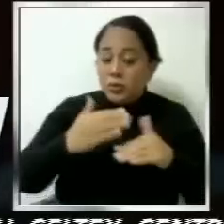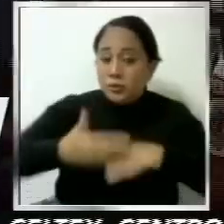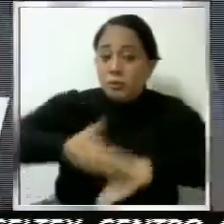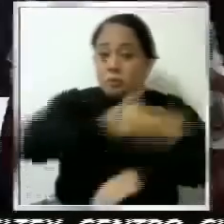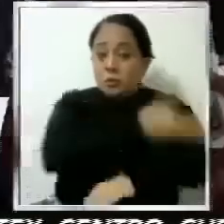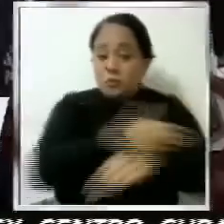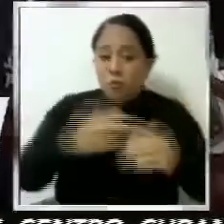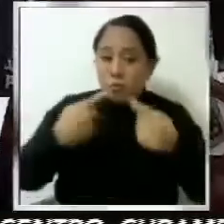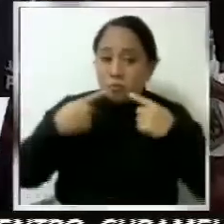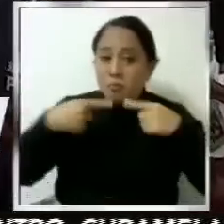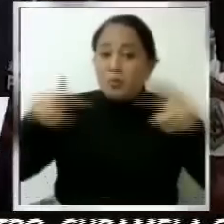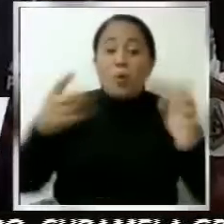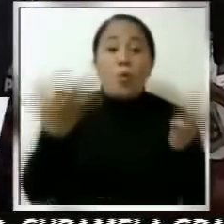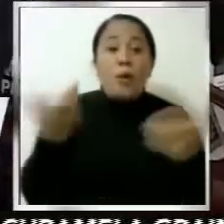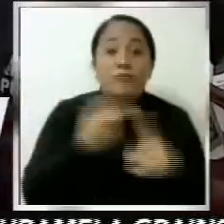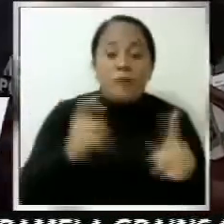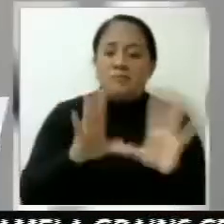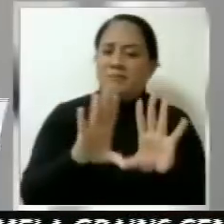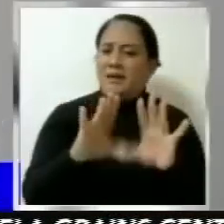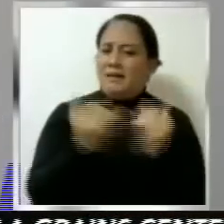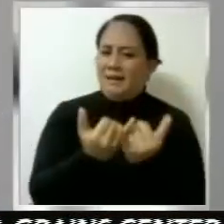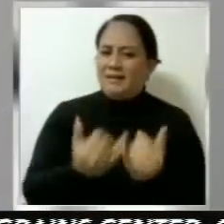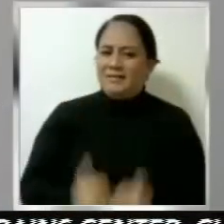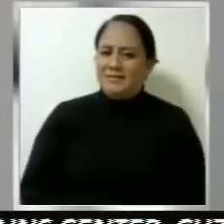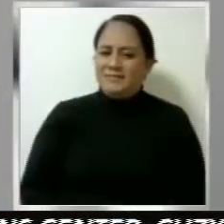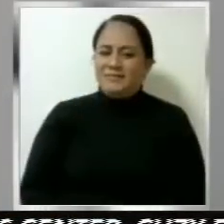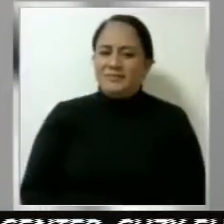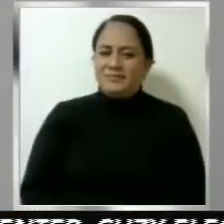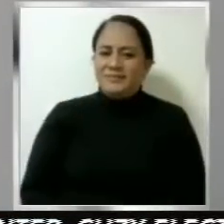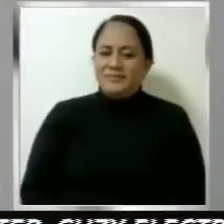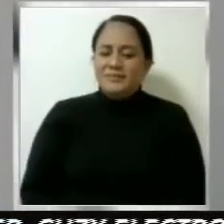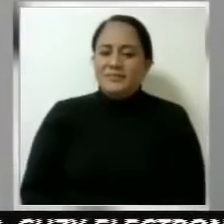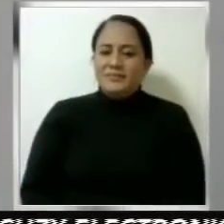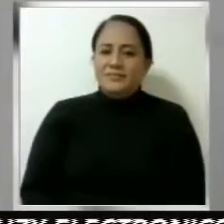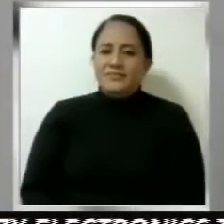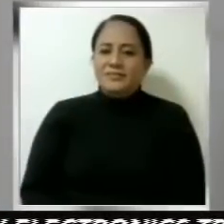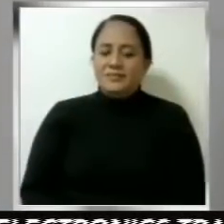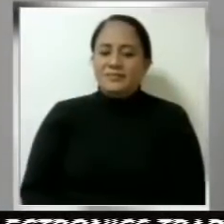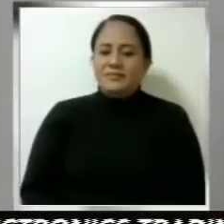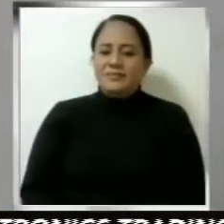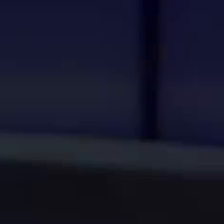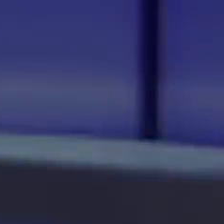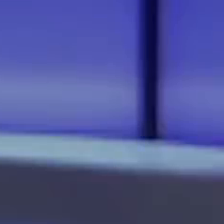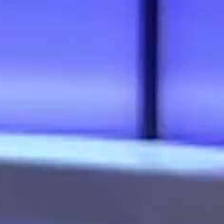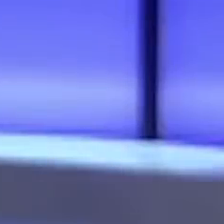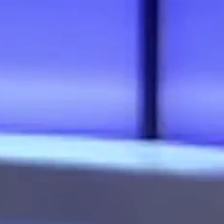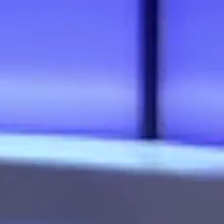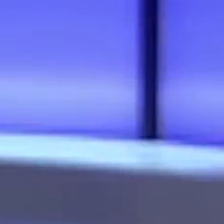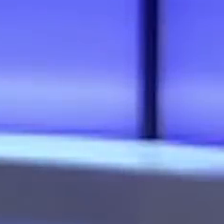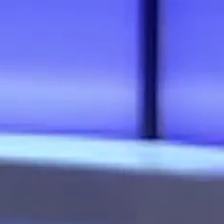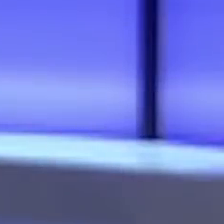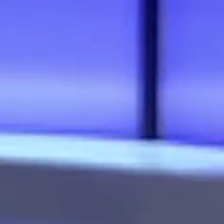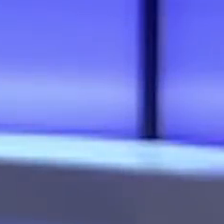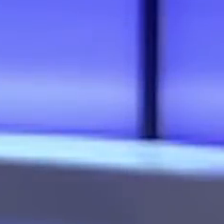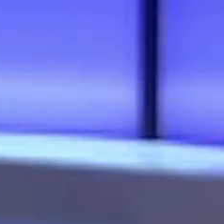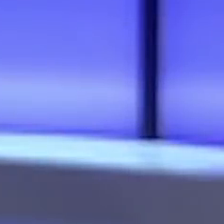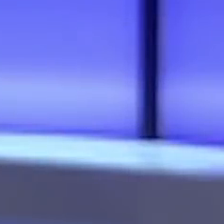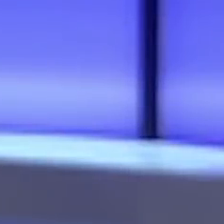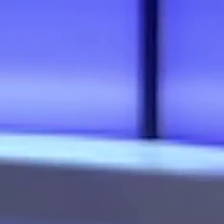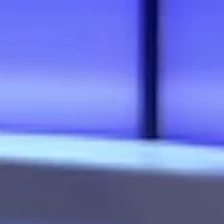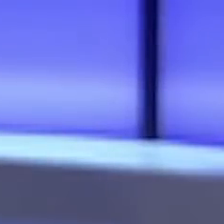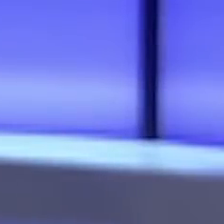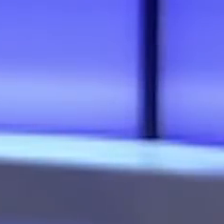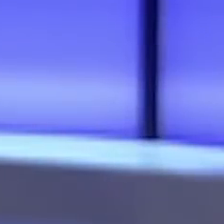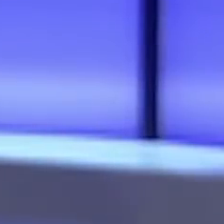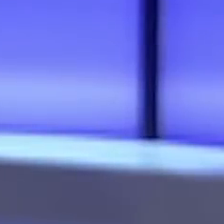barangay. Para sa GMA Integrated News, Emil Sumangi, Lakatutok. 24 oras. Good news mga kapuso! Maaari